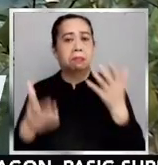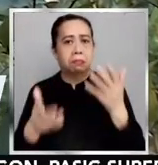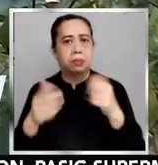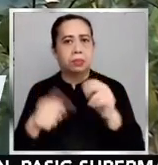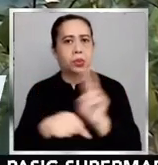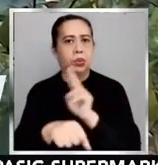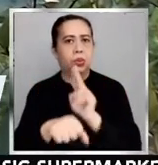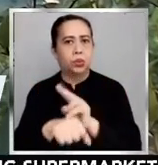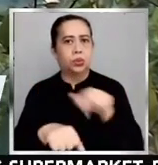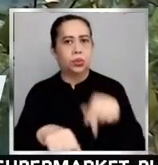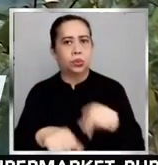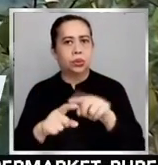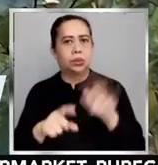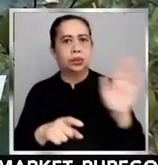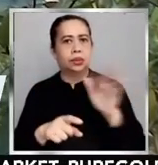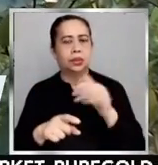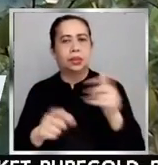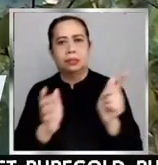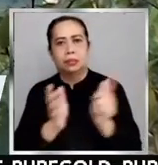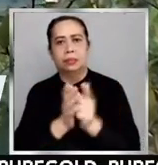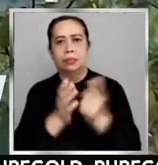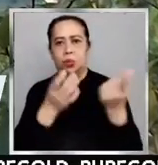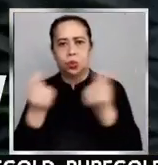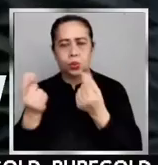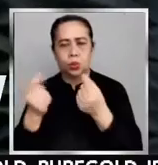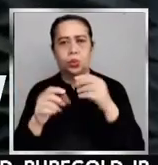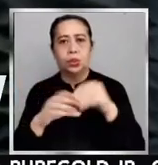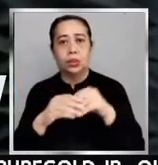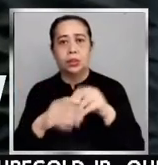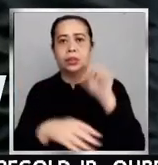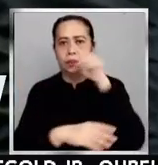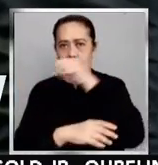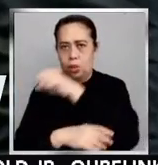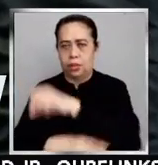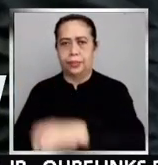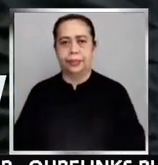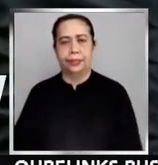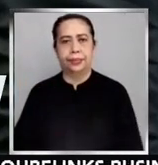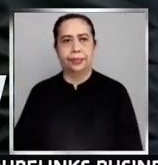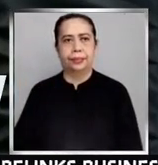ito sa kanilang illegal na gawain sa Taiwan. Whether they will